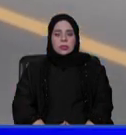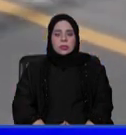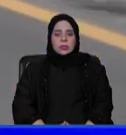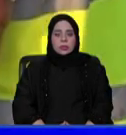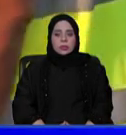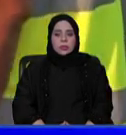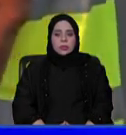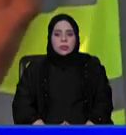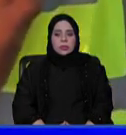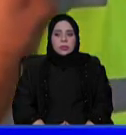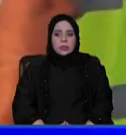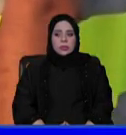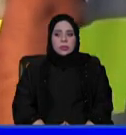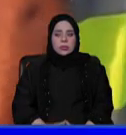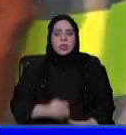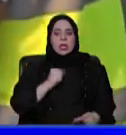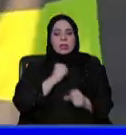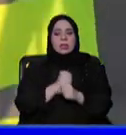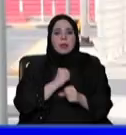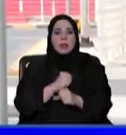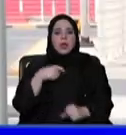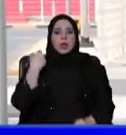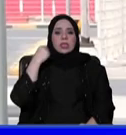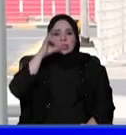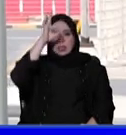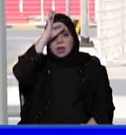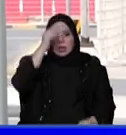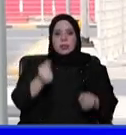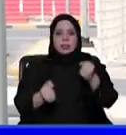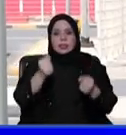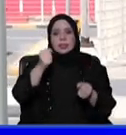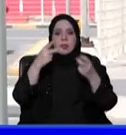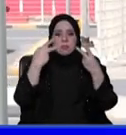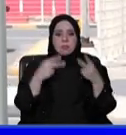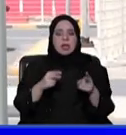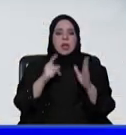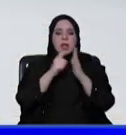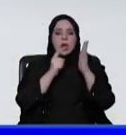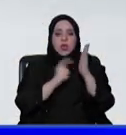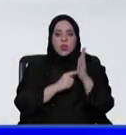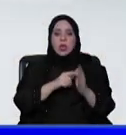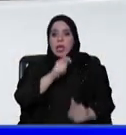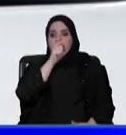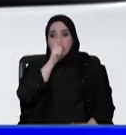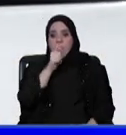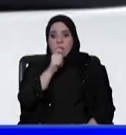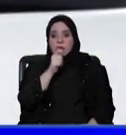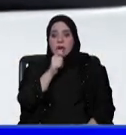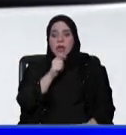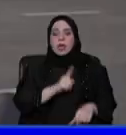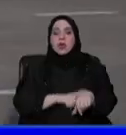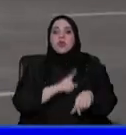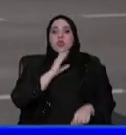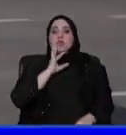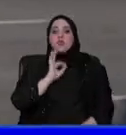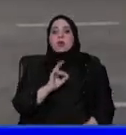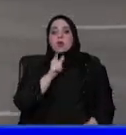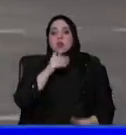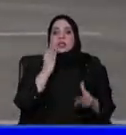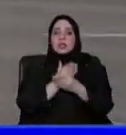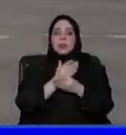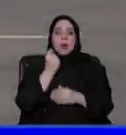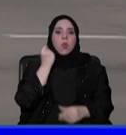البليغه تعمل الاداره العامه للمرور على تنفيذ القانون ورصد المخالفات بشتى انواعها من اجل